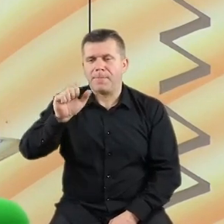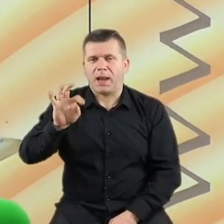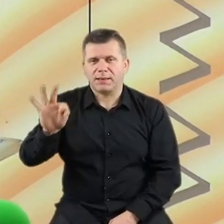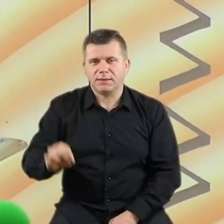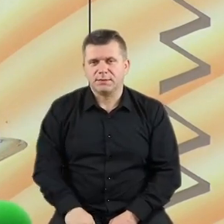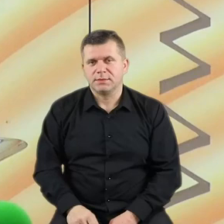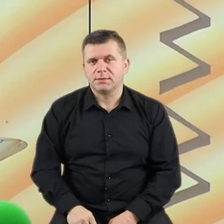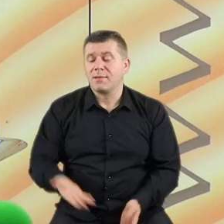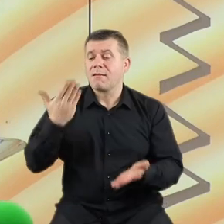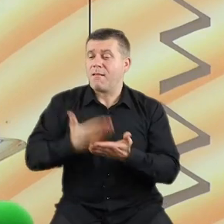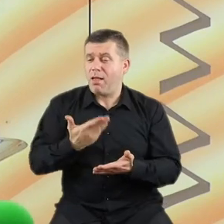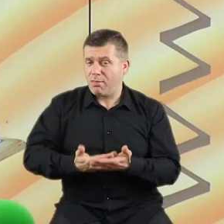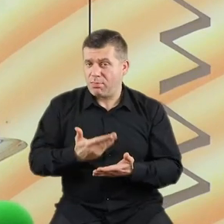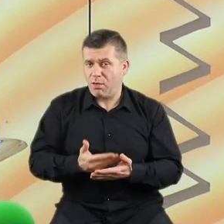też